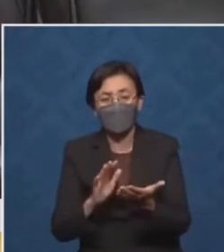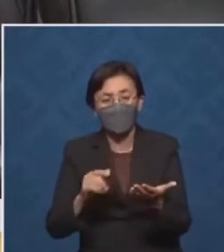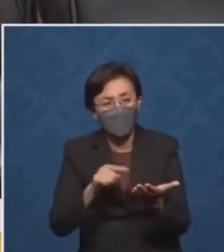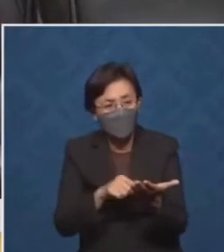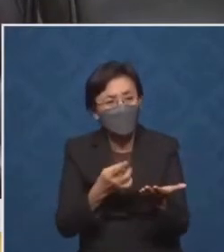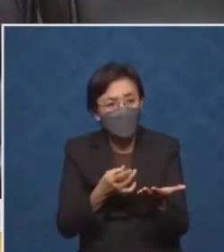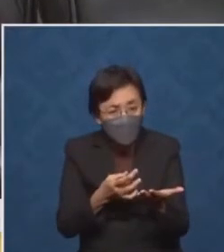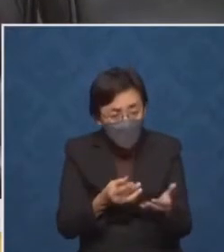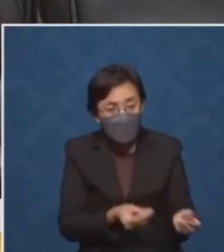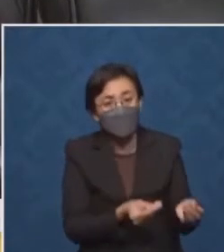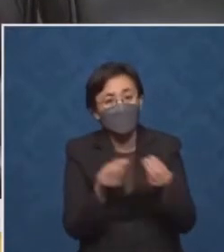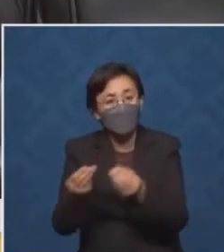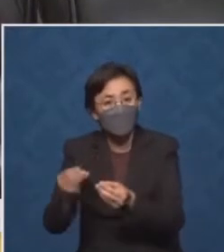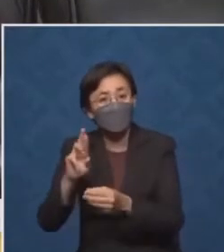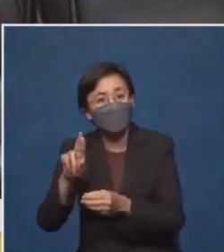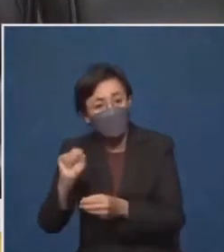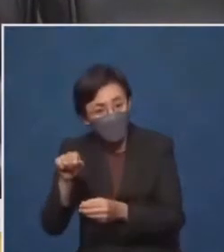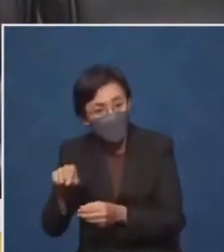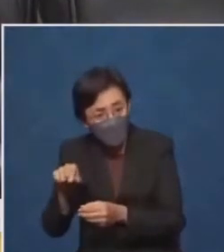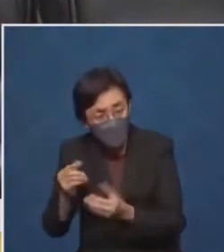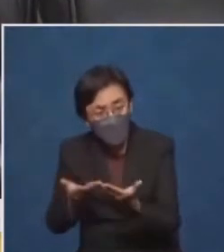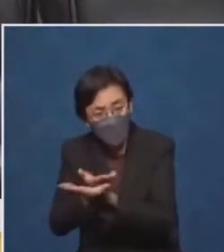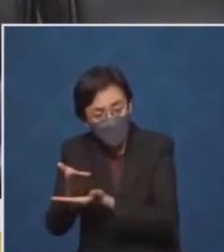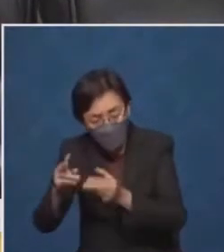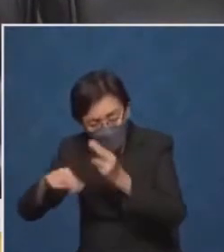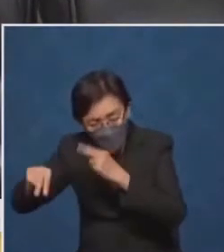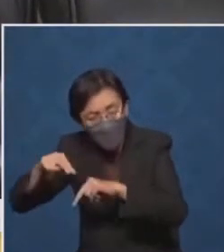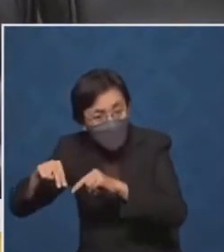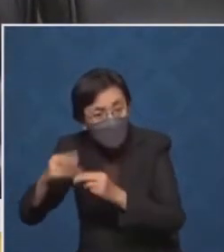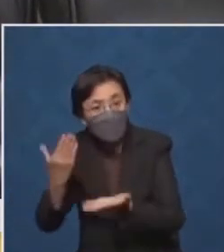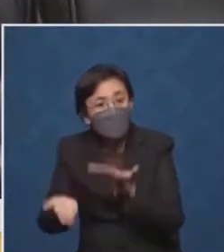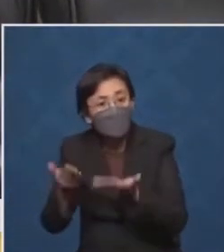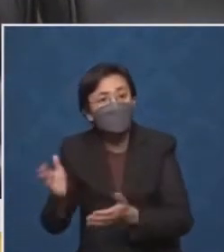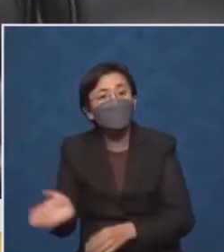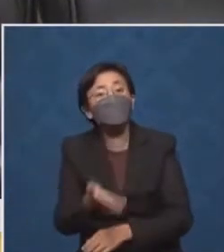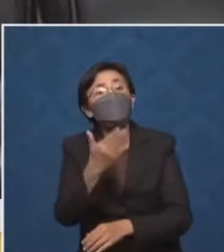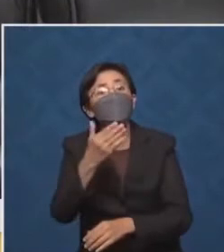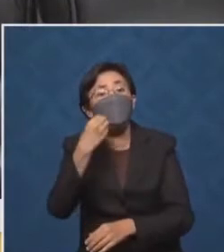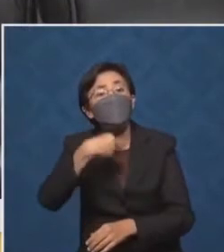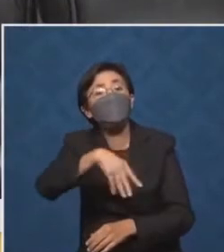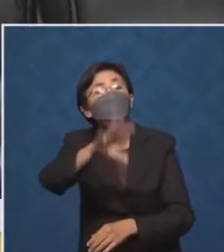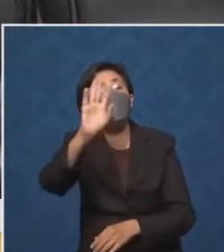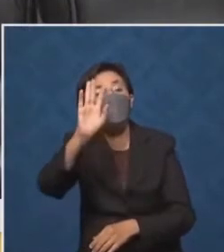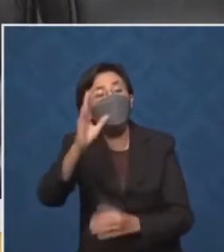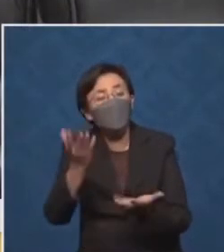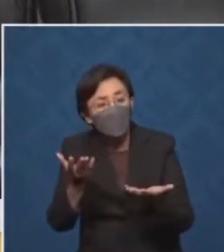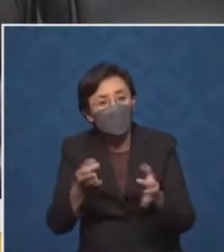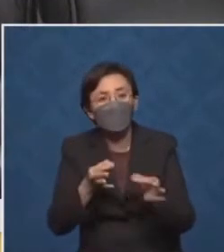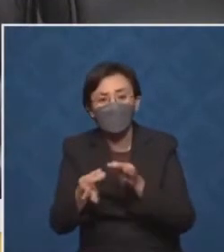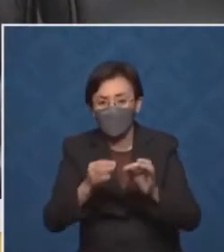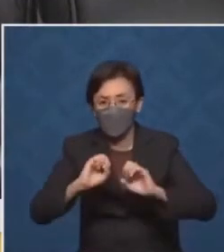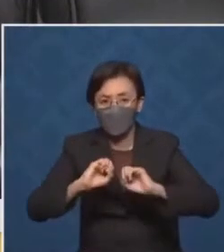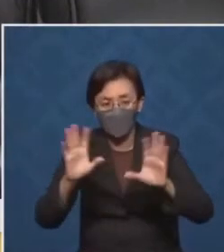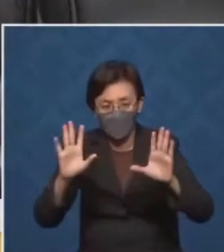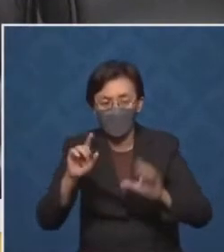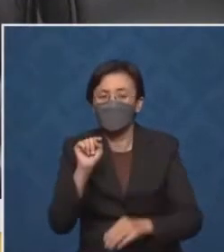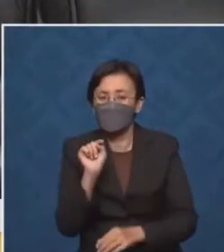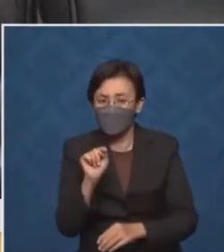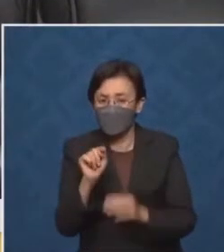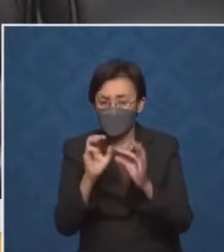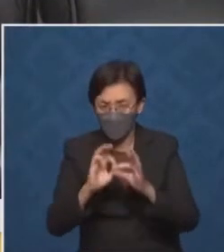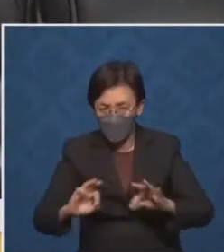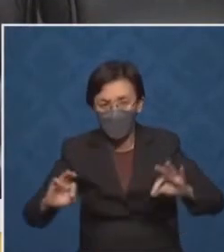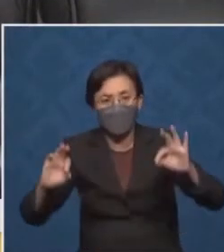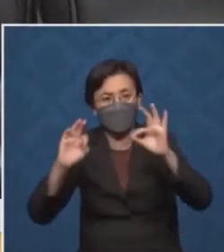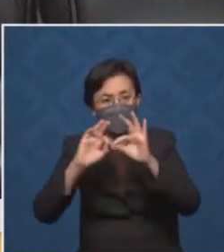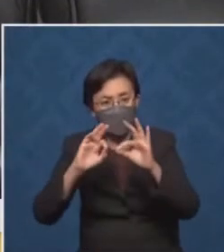คืออะไรจะโ görd ให้สัภาด้วยไหม เพื่ใหทกคนไดรวดซอบหรอจะปลอยไปอยนแลวพากลบ้านสกษิชให้ชัด เพระนี้คือเรื่องสำ